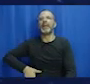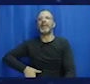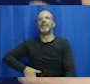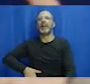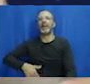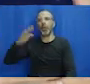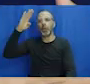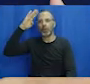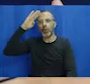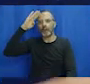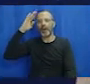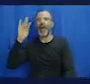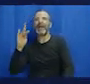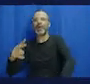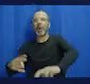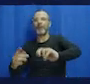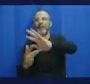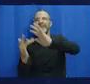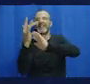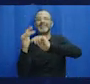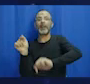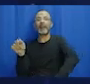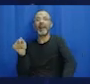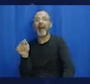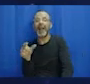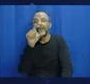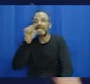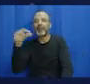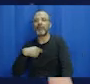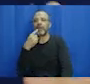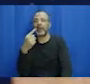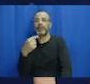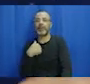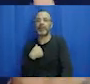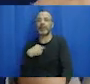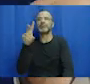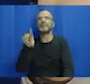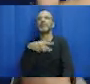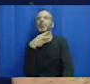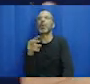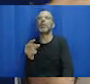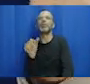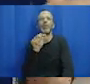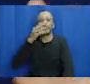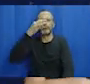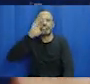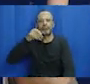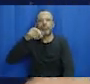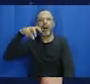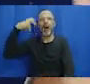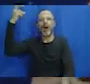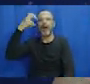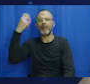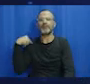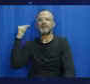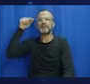جليل اللي جنب الناصري انه بسبب هذا الشرط يقول أنا ما بقدر أو ما بسمح إنه العرب